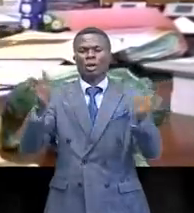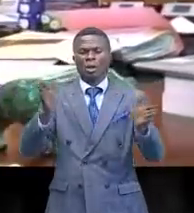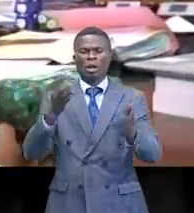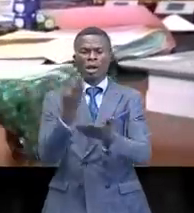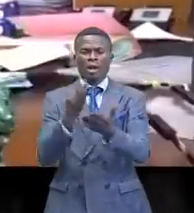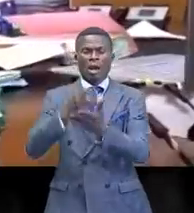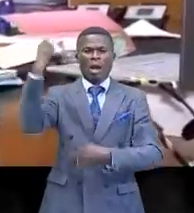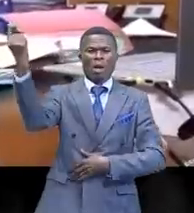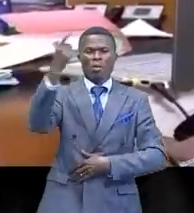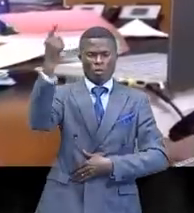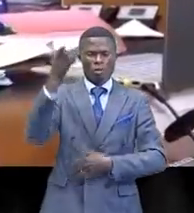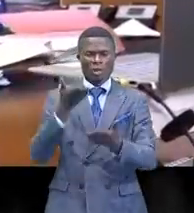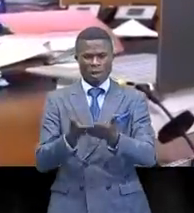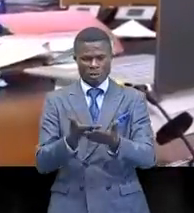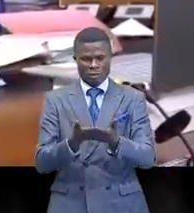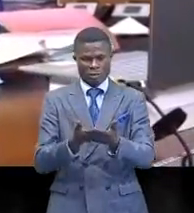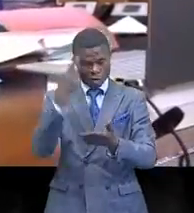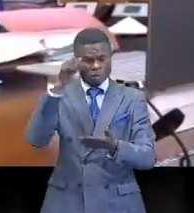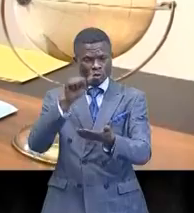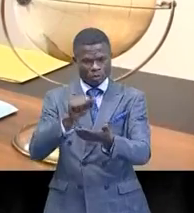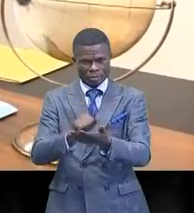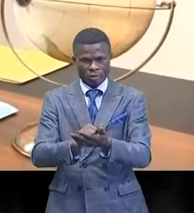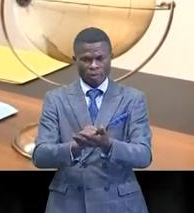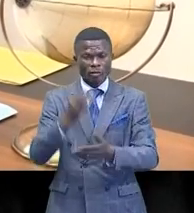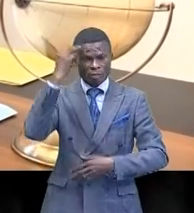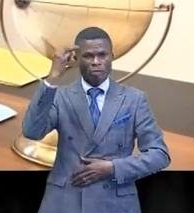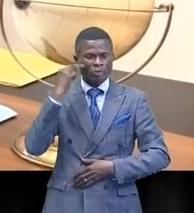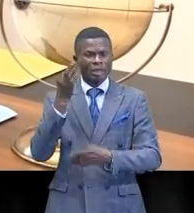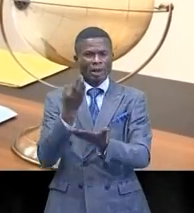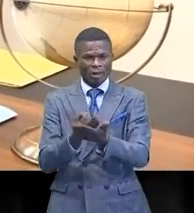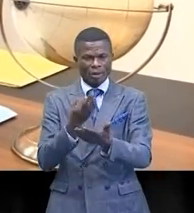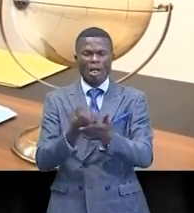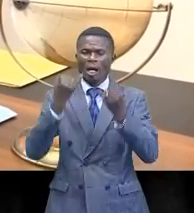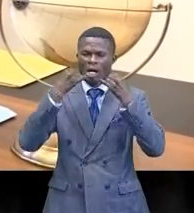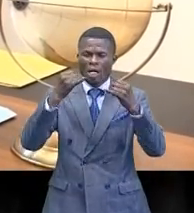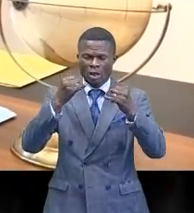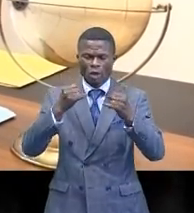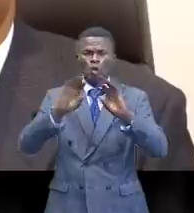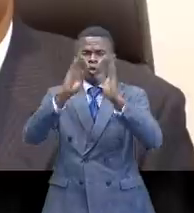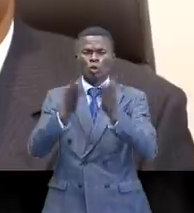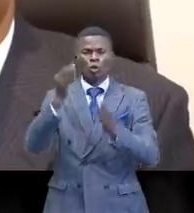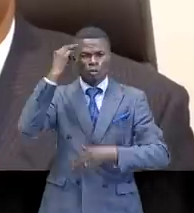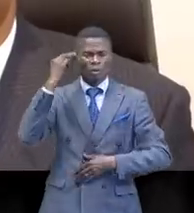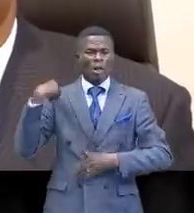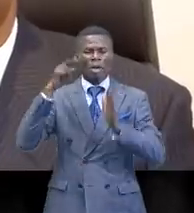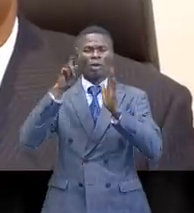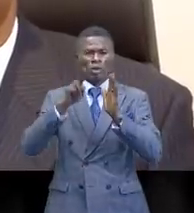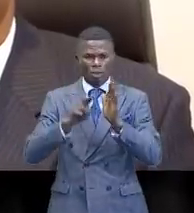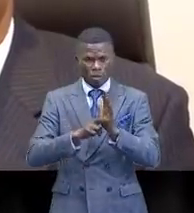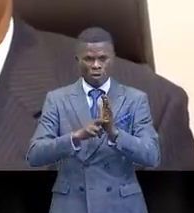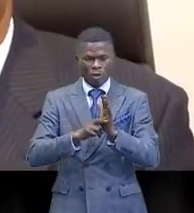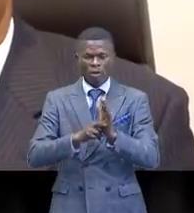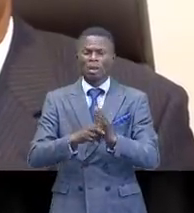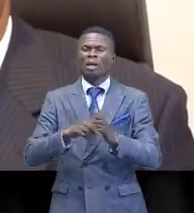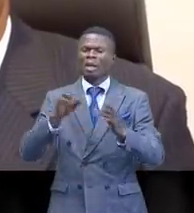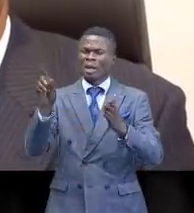Fonds monétaire international. À ces propos, le ministre des Finances a informé le Conseil que le gouvernement a d'ores et déjà